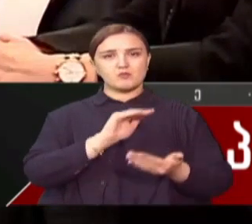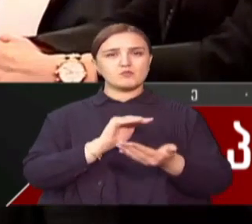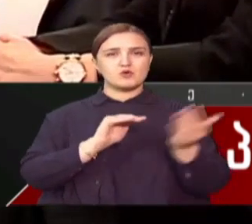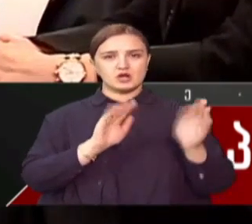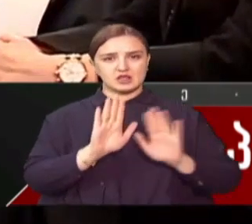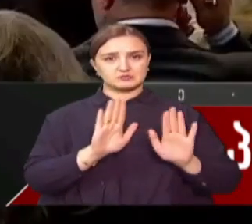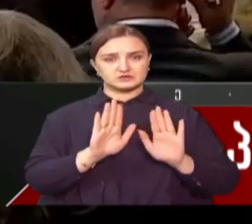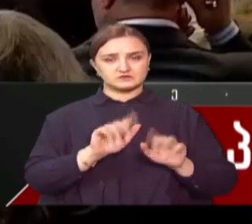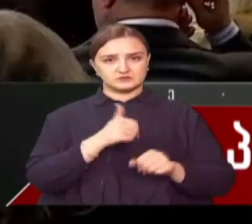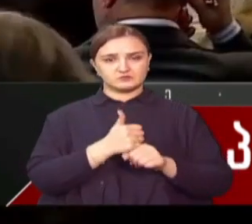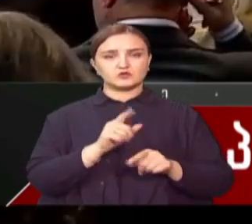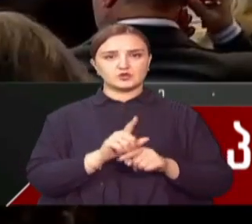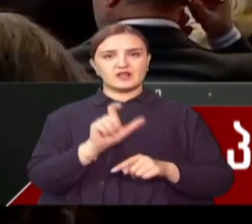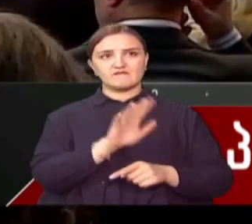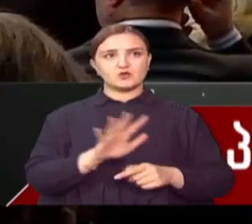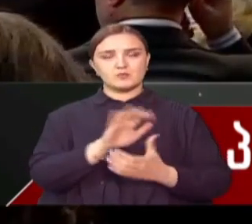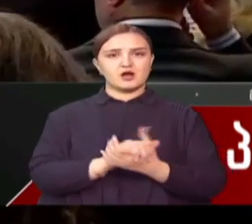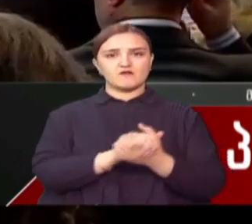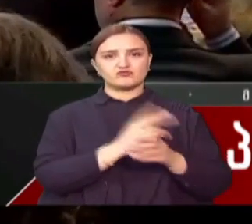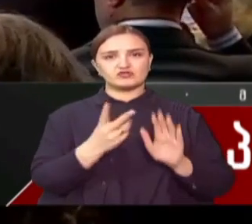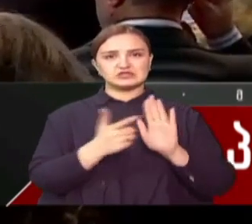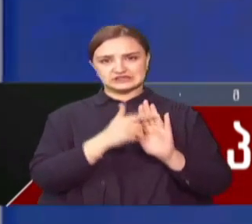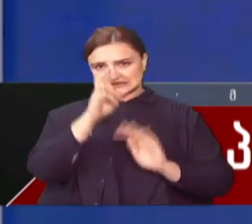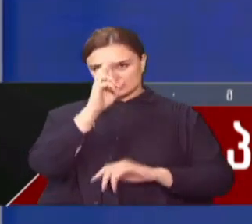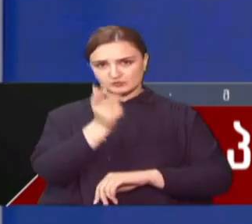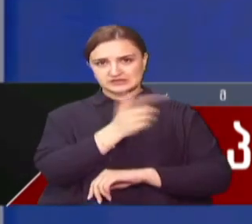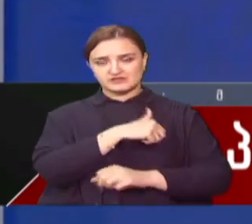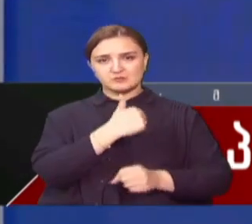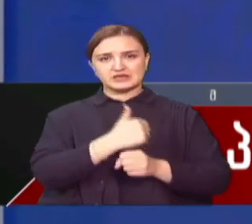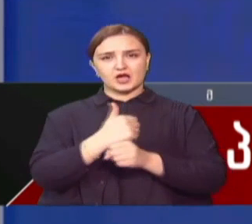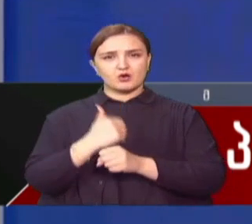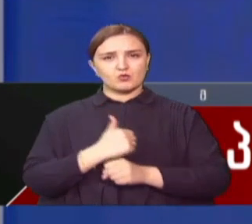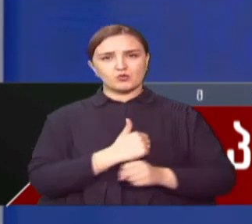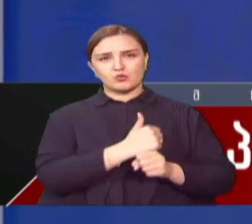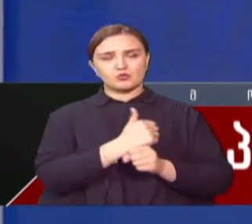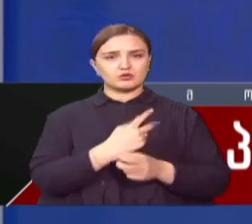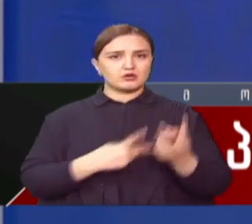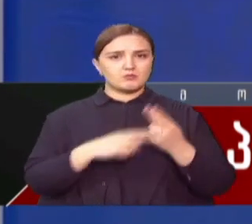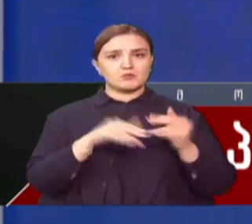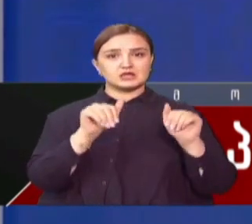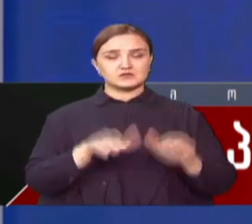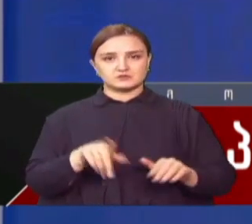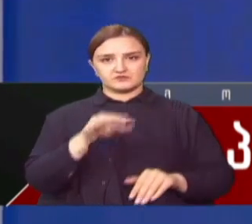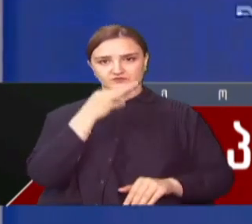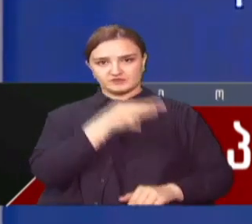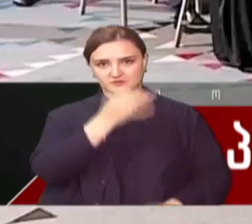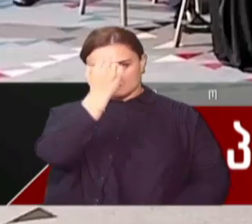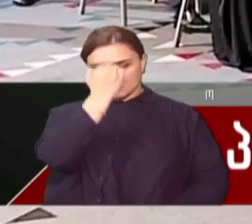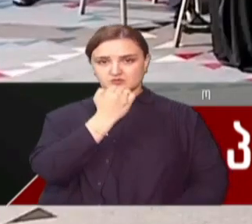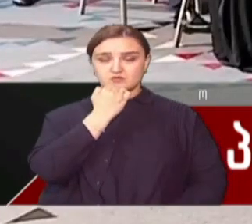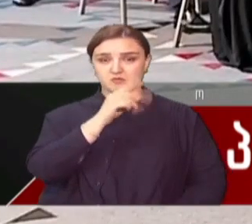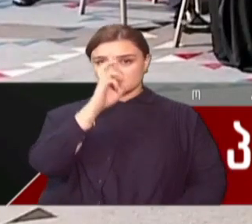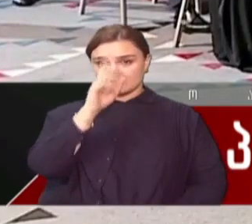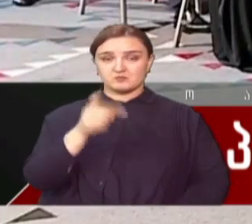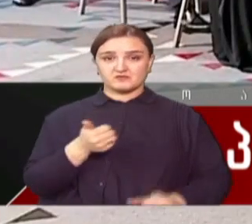არამედ თავად ევროკავშირის წევრი ქვეყნების 27 სახელმწიფოს მეთაურს, რომლებმაც მიიღეს ეს გადაწყვეტილება და განსაკუთრებულად აღნიშნა